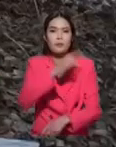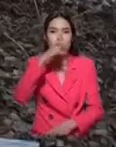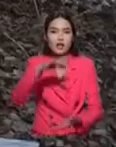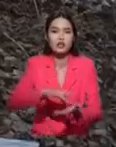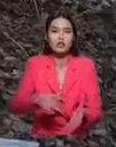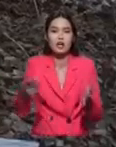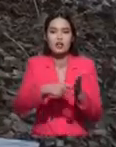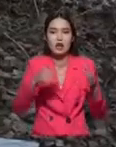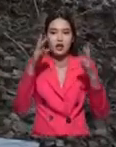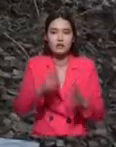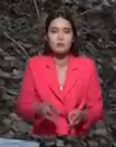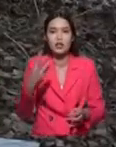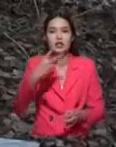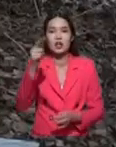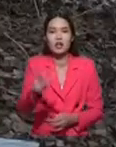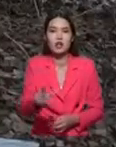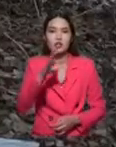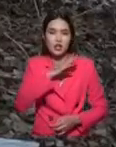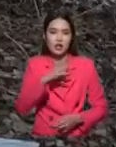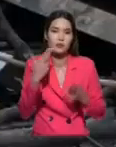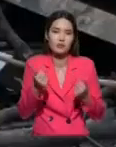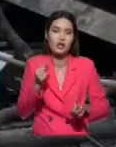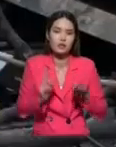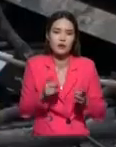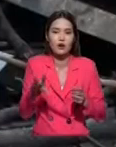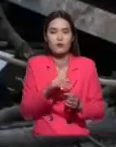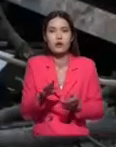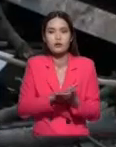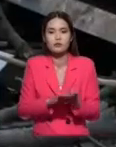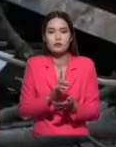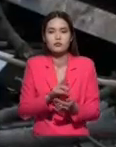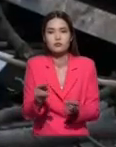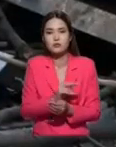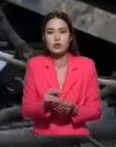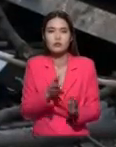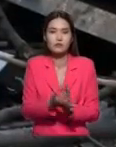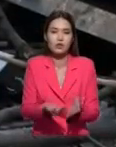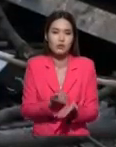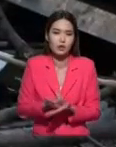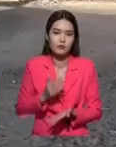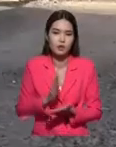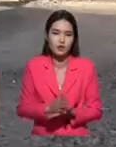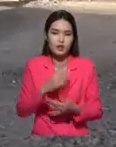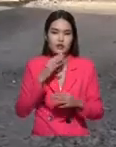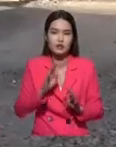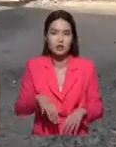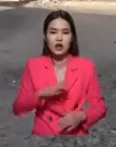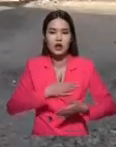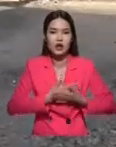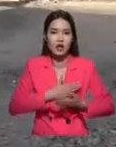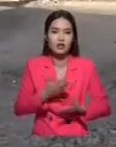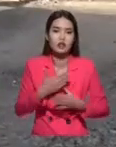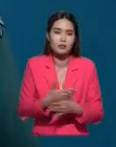Караганде пострадал 31 дом. Правда, разрушенные кровли обещают восстановить за счет бюджета. Чего не скажешь о десятках поврежденных авто. Поможет